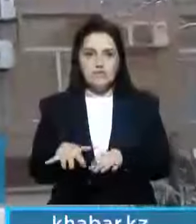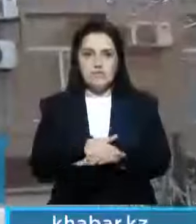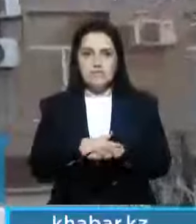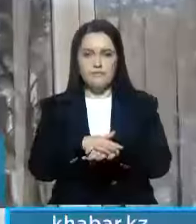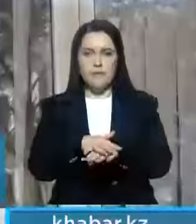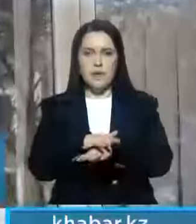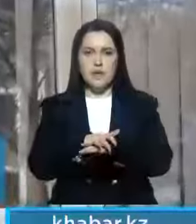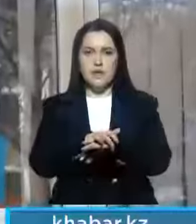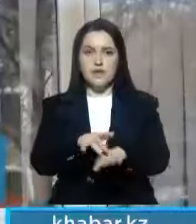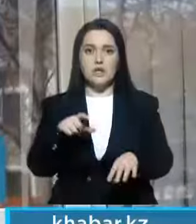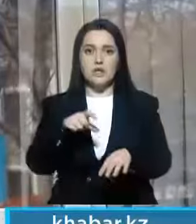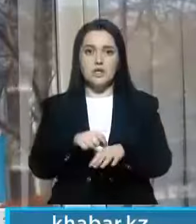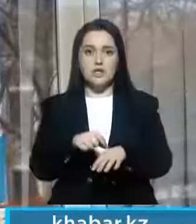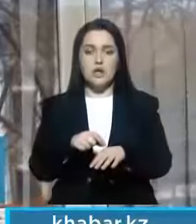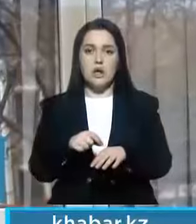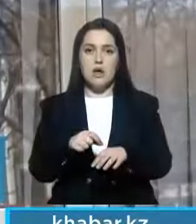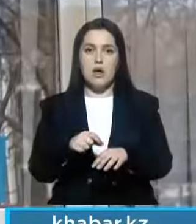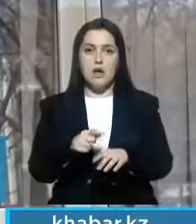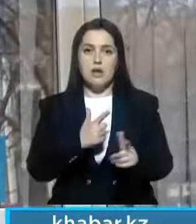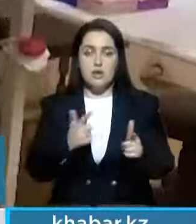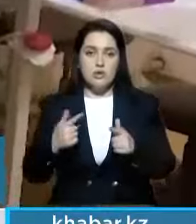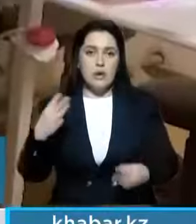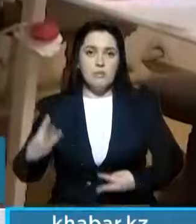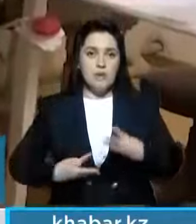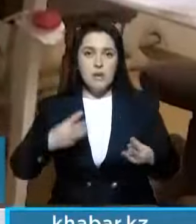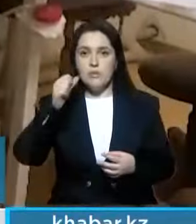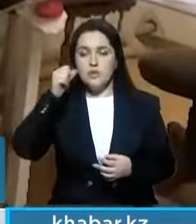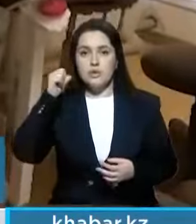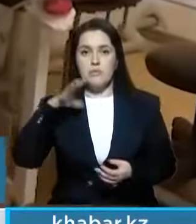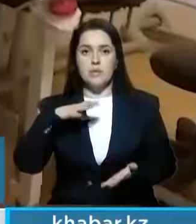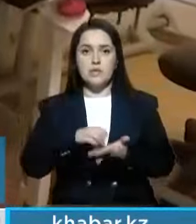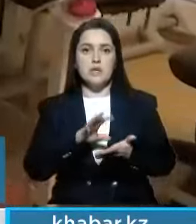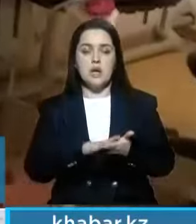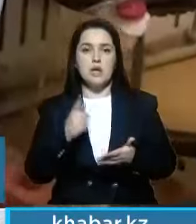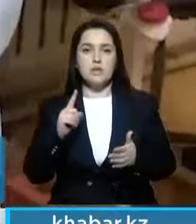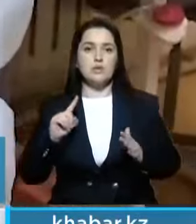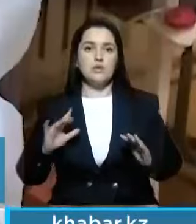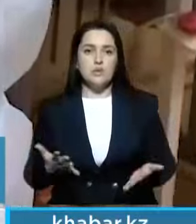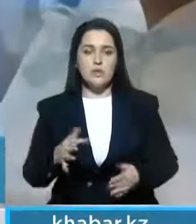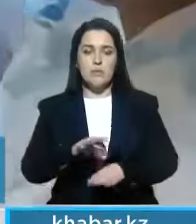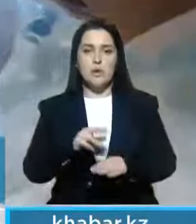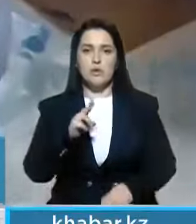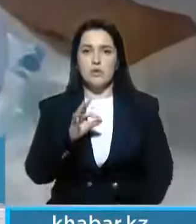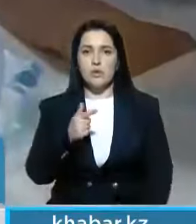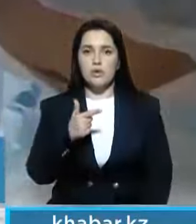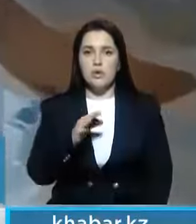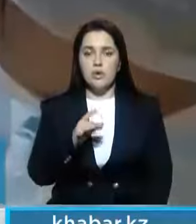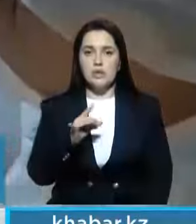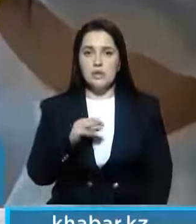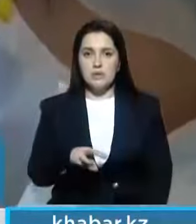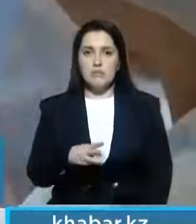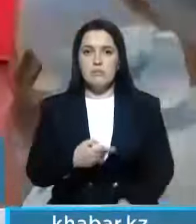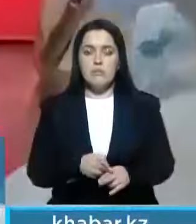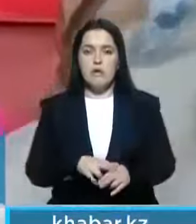кишит клещами. В городе готовятся к обработке от них. В прошлом году был зарегистрирован только один случай заболевания конго-крымской